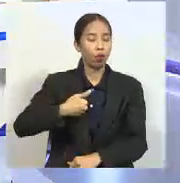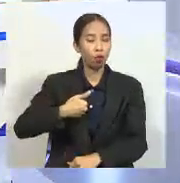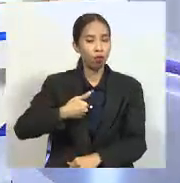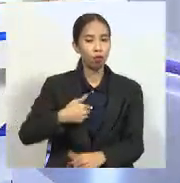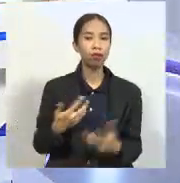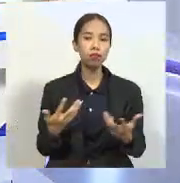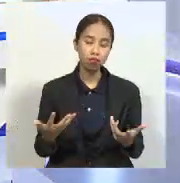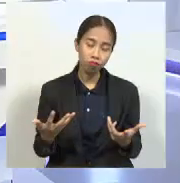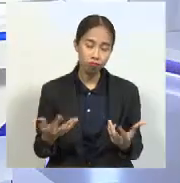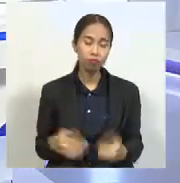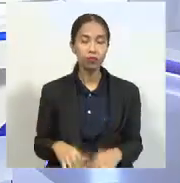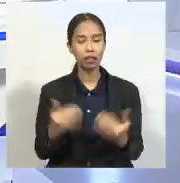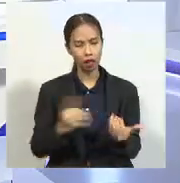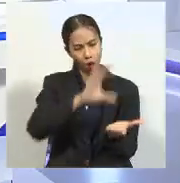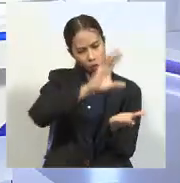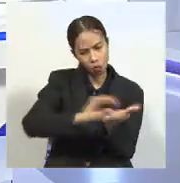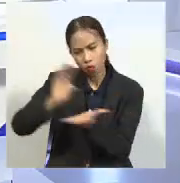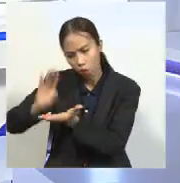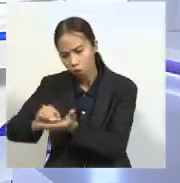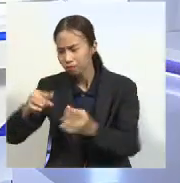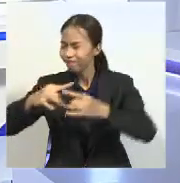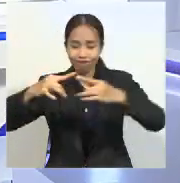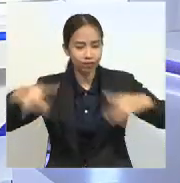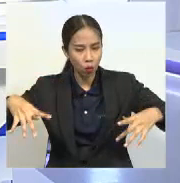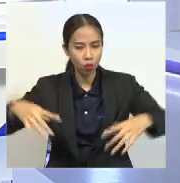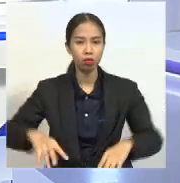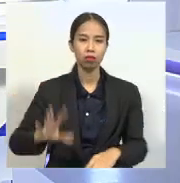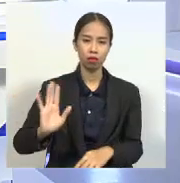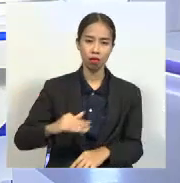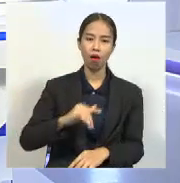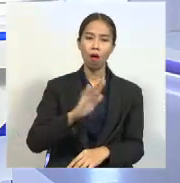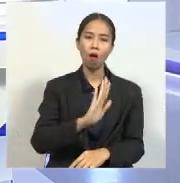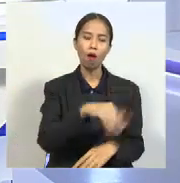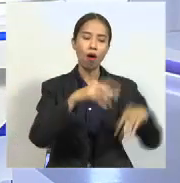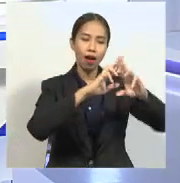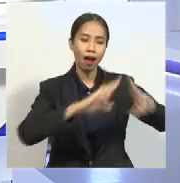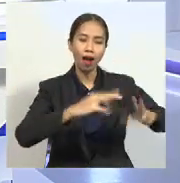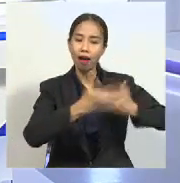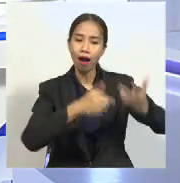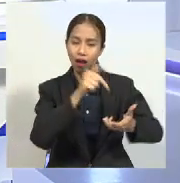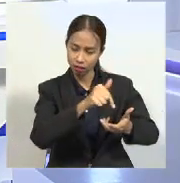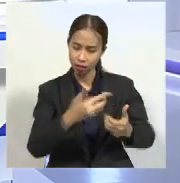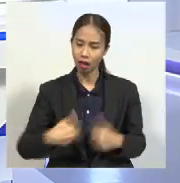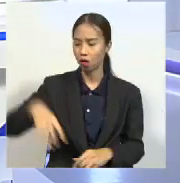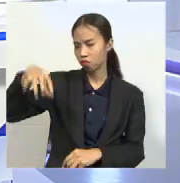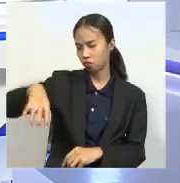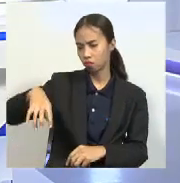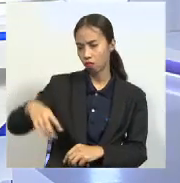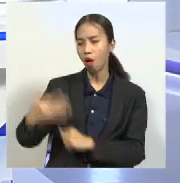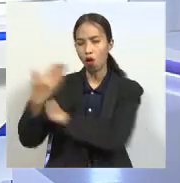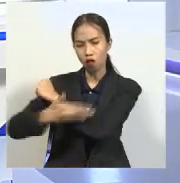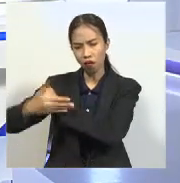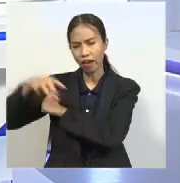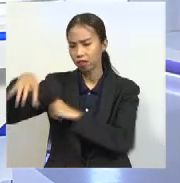ซึ่งถ้าเกิดฟังข้อมูลจากทั้งสองมุมจะเห็นว่ายังคงไม่ตรงกันในระหว่างมุมมองของผู้ค้ากับมุมของการรถไฟแห่งประเทศไทยแต่ว่าก็ต้องย